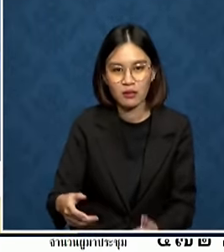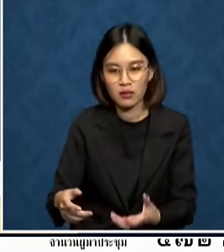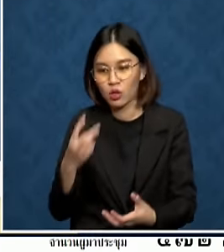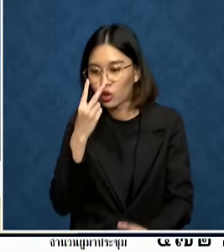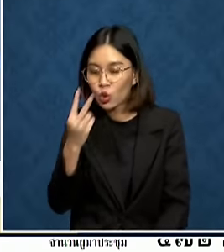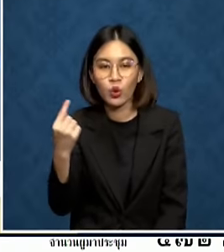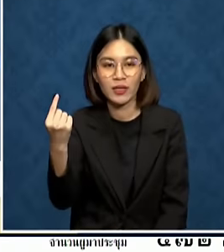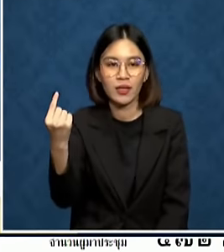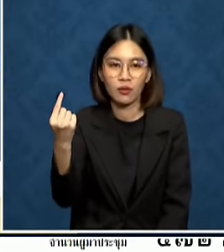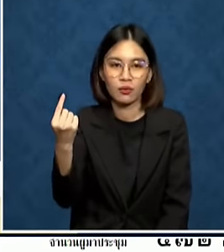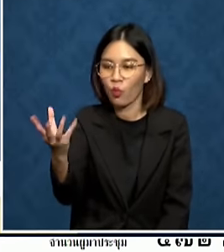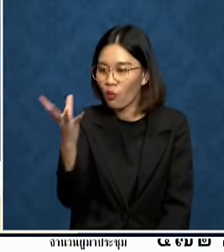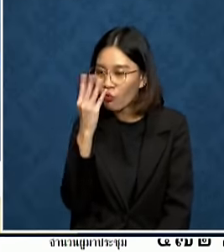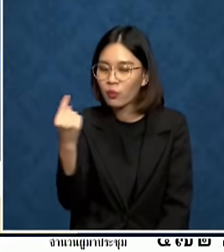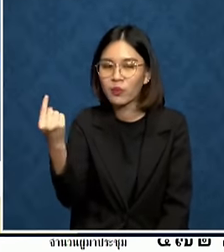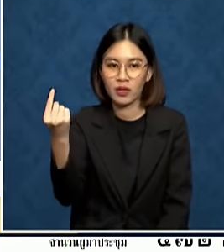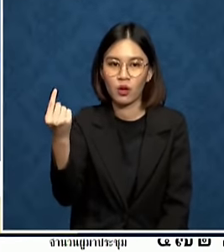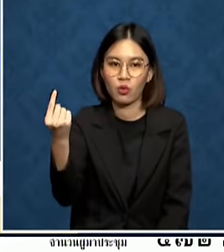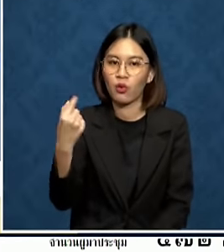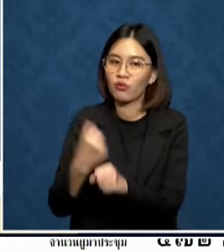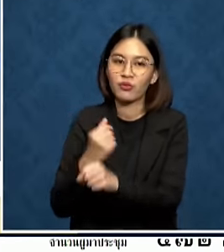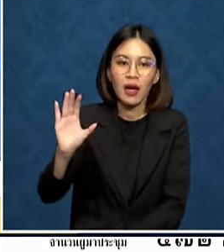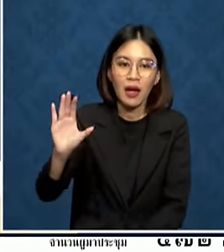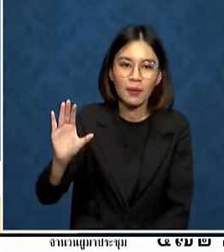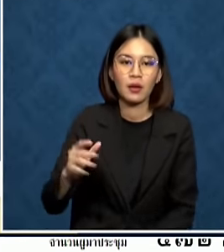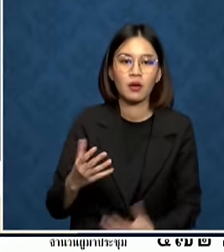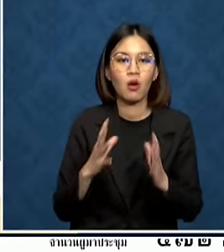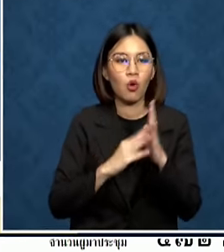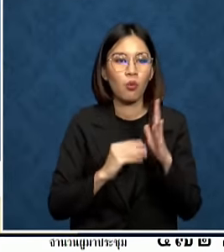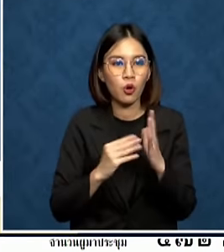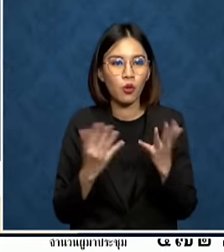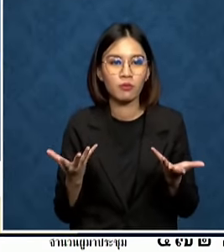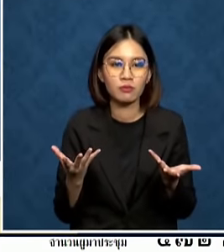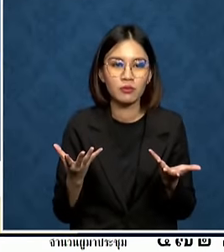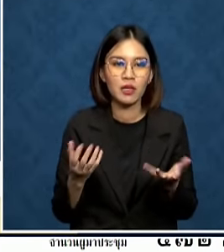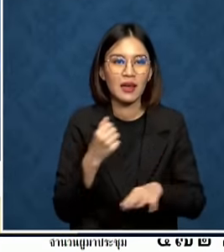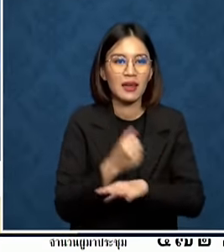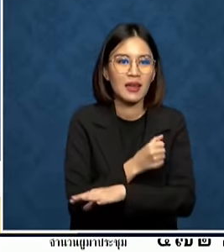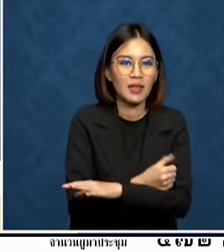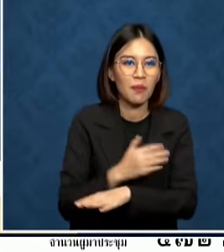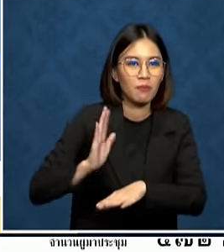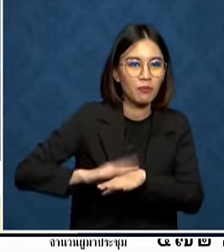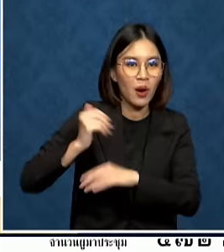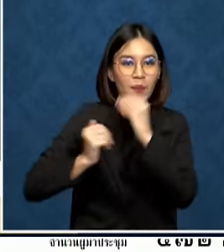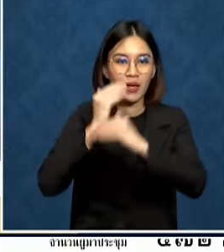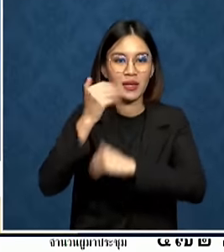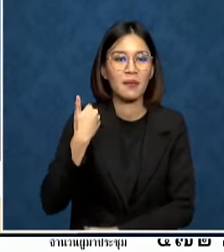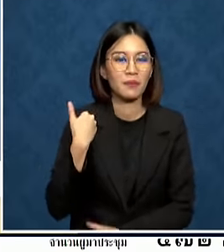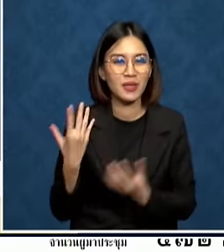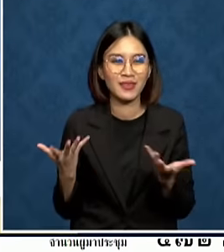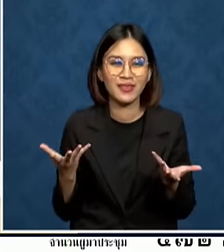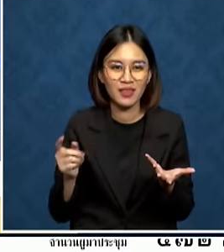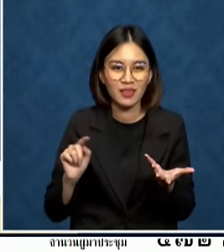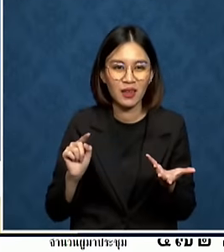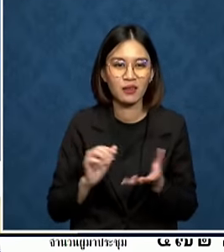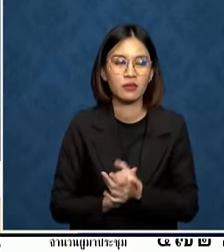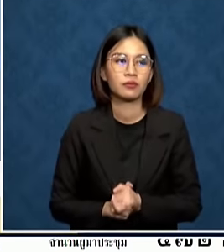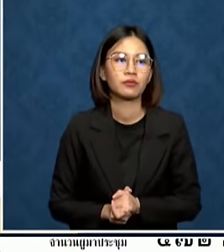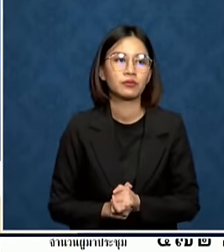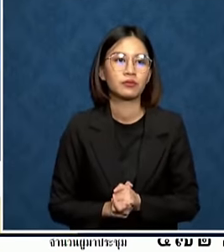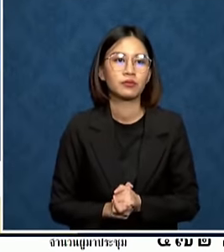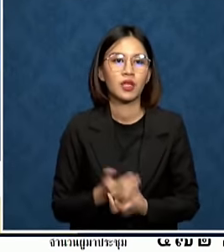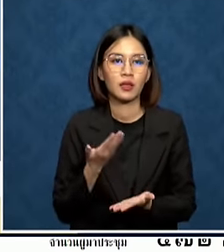เดียวแล้วอย่างงี้ไม่รู้ว่าอบรมแบบนี้พี่น้องแรงงานเราจะมีสกิลเพิ่มขึ้นจริงได้อย่างไรเมื่อ